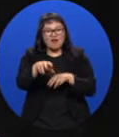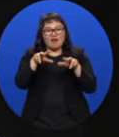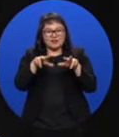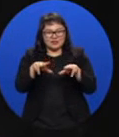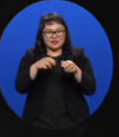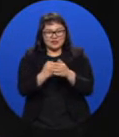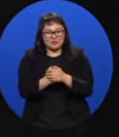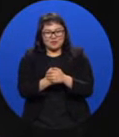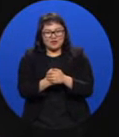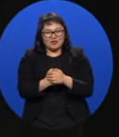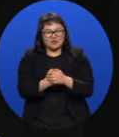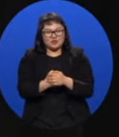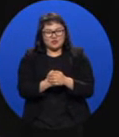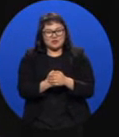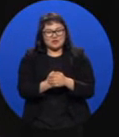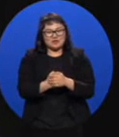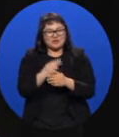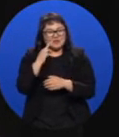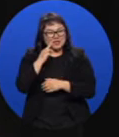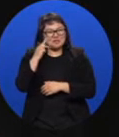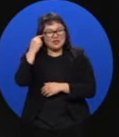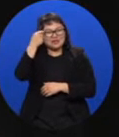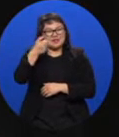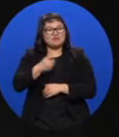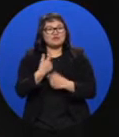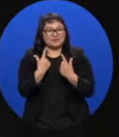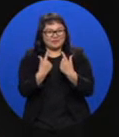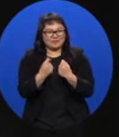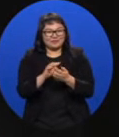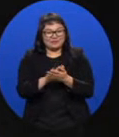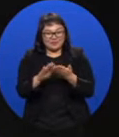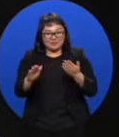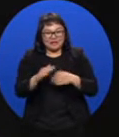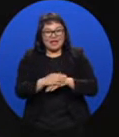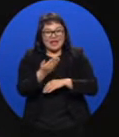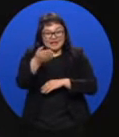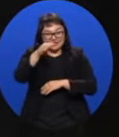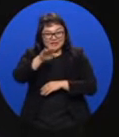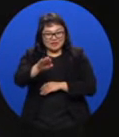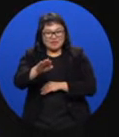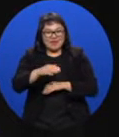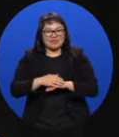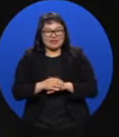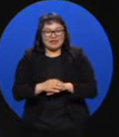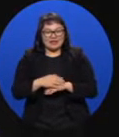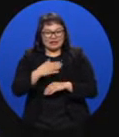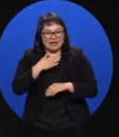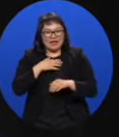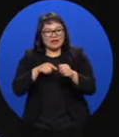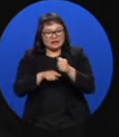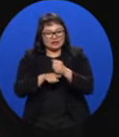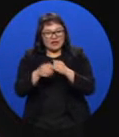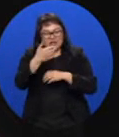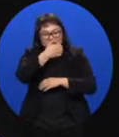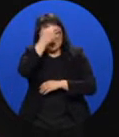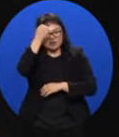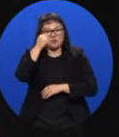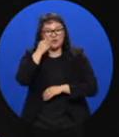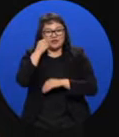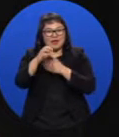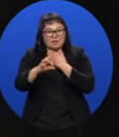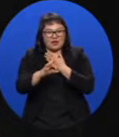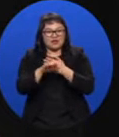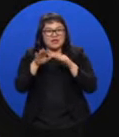너무 가혹한 질문이 아닌가 생각되어집니다. 단 하나, 제가 만약에 뜻을 이루지 못하면 저는 이번